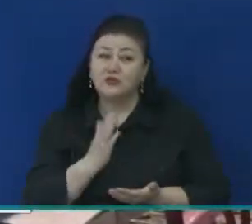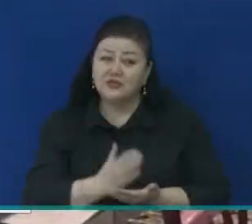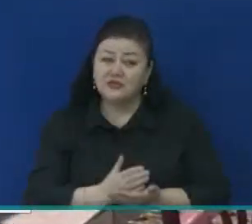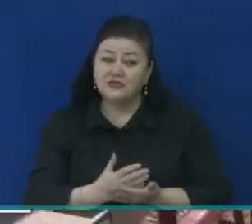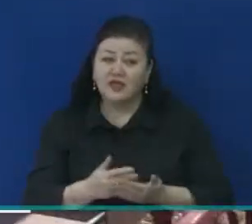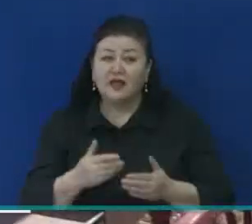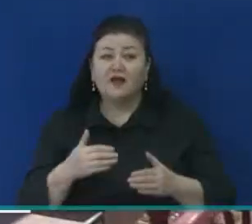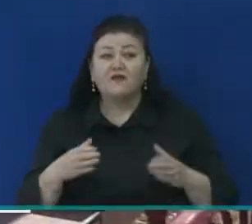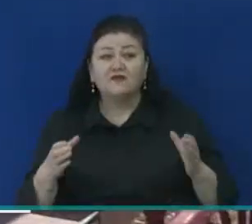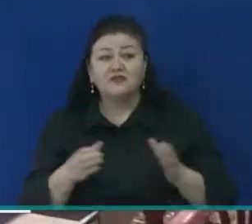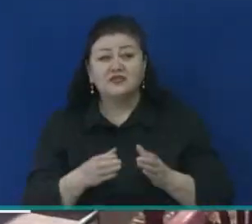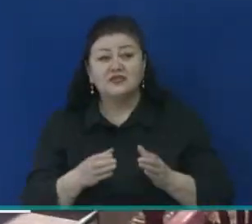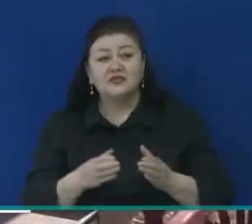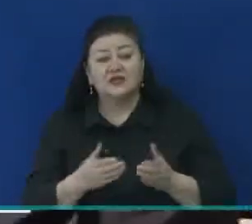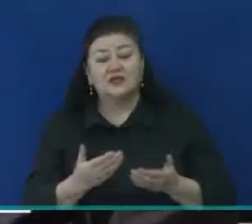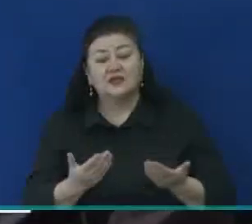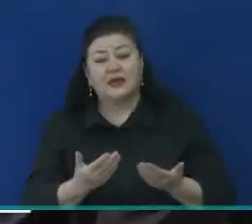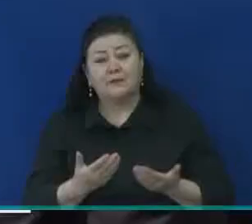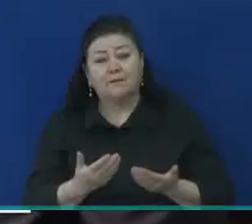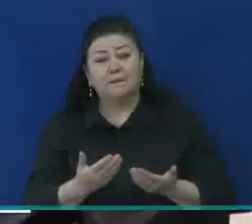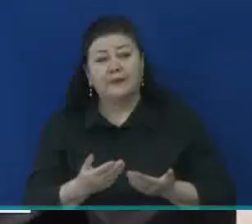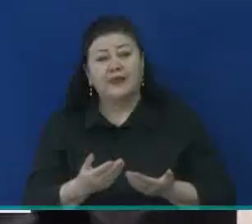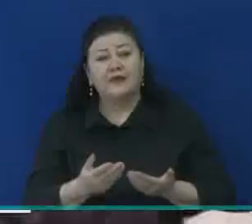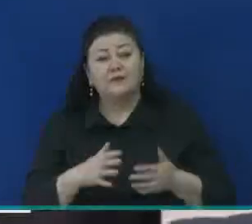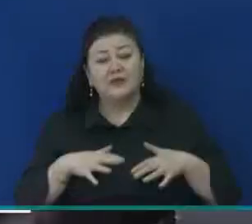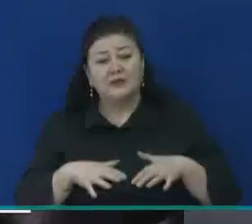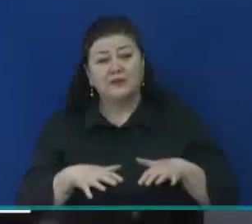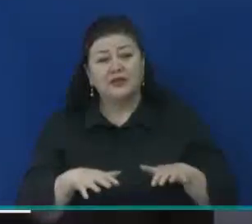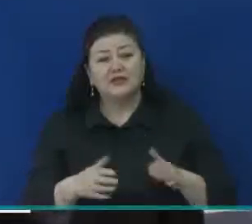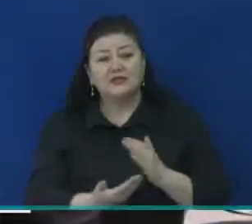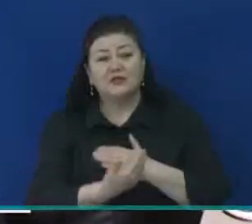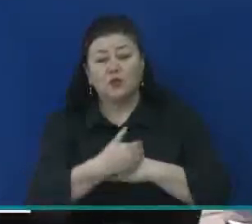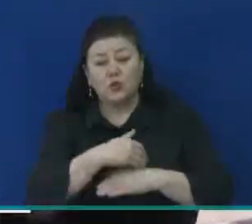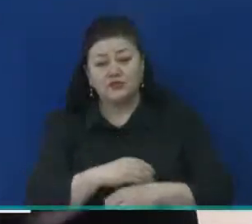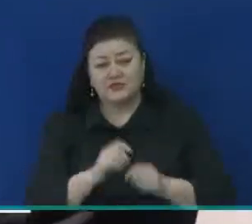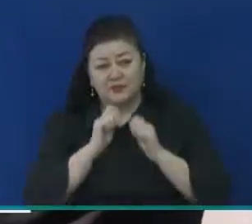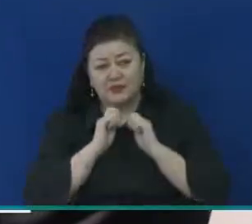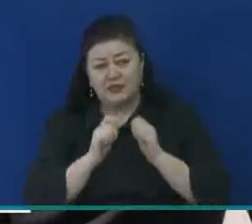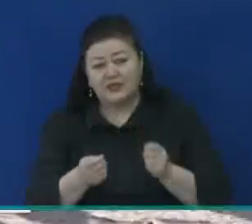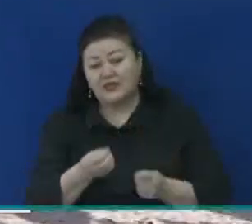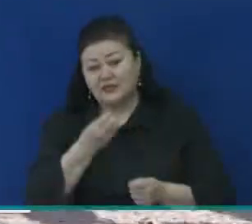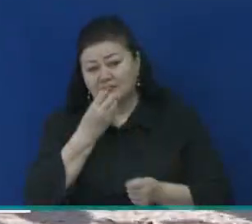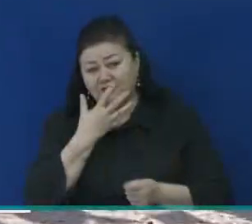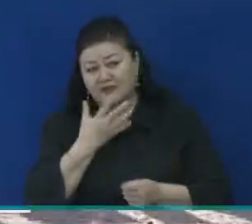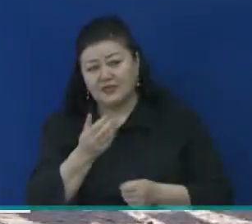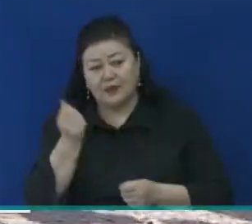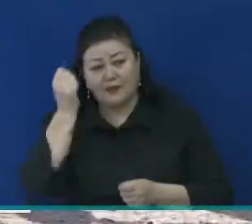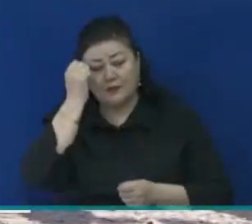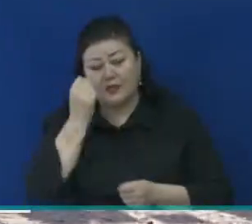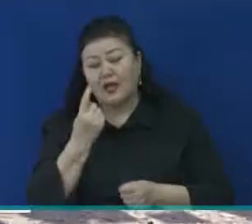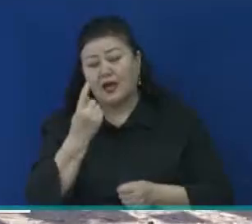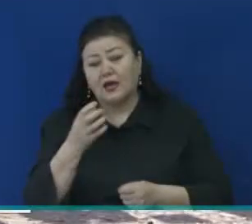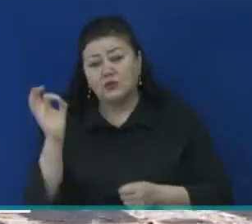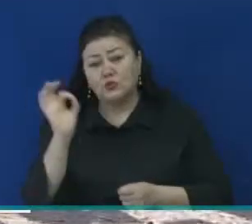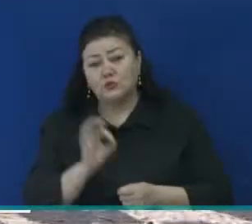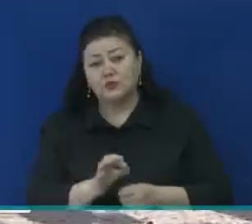арналды. Сондай-ақ ардагерлеріміз бен шара қонақтары мемориалдық тақтаға гүл қойып, жауынгерлерді бір минут үнсіздікпен